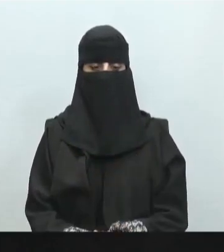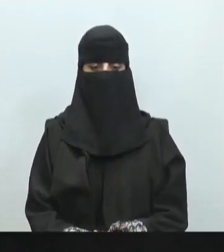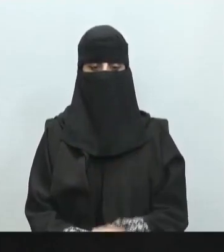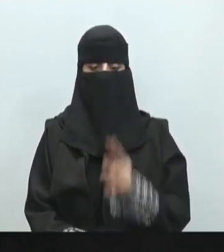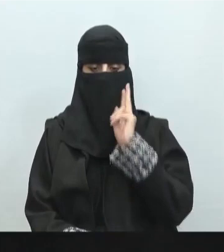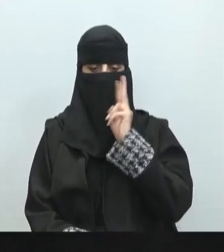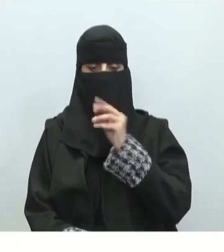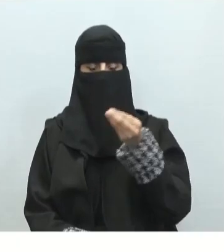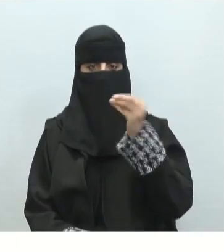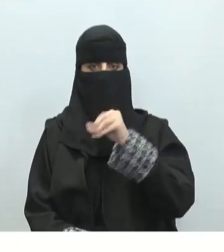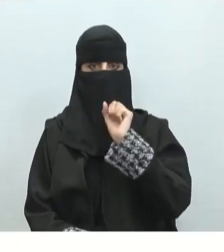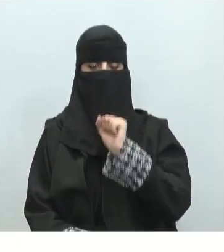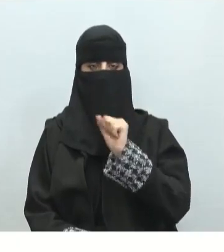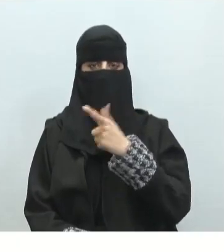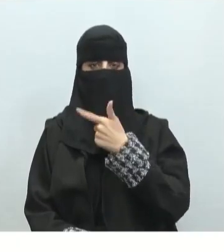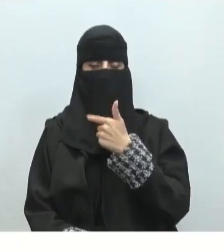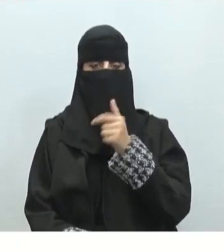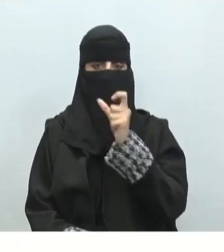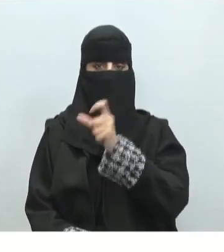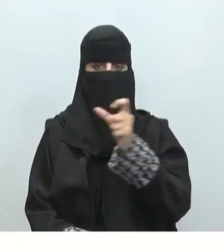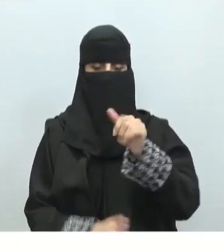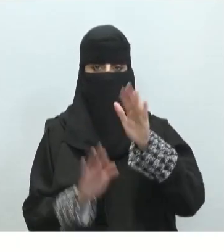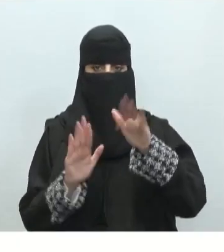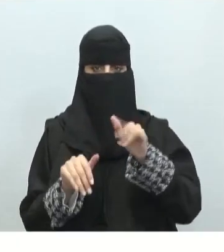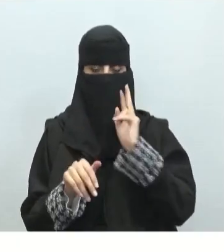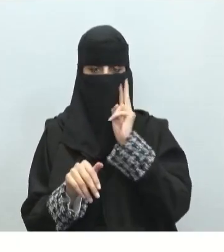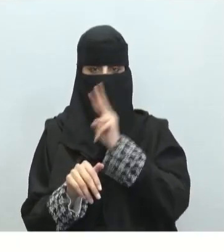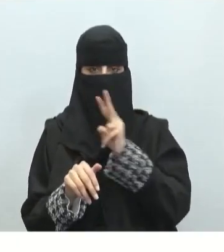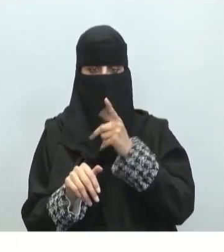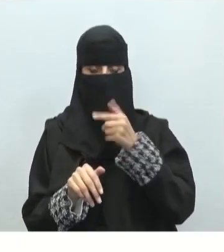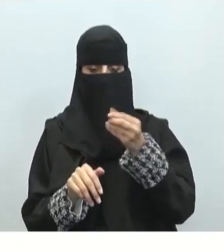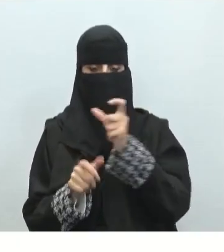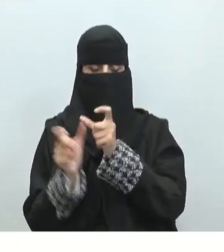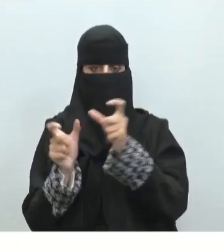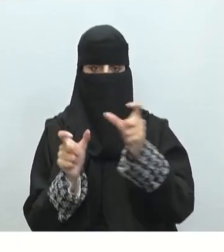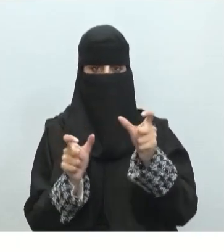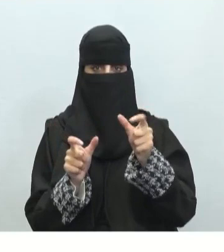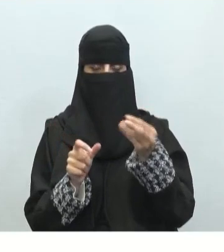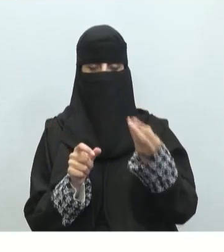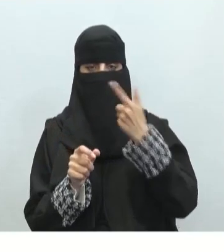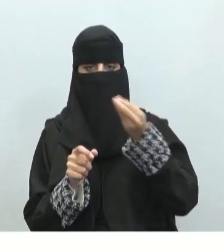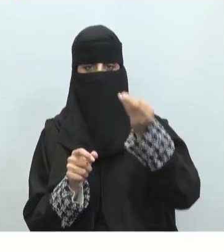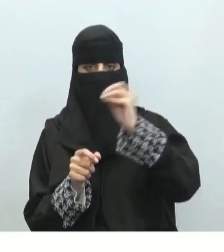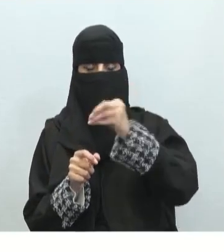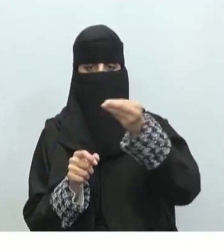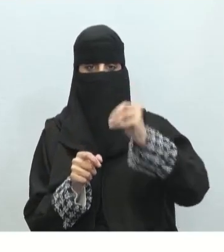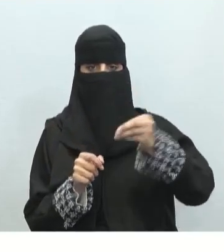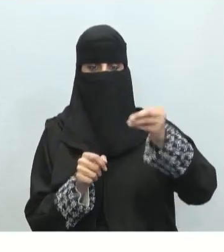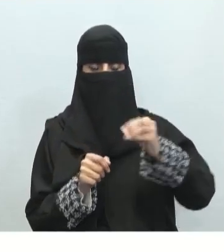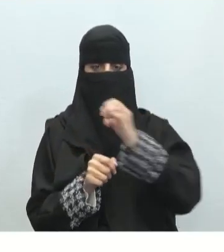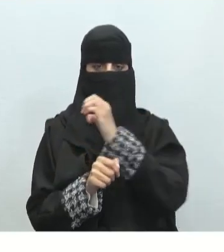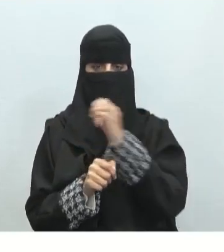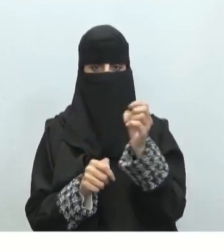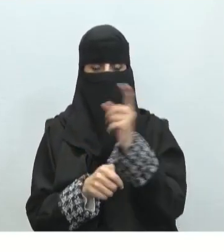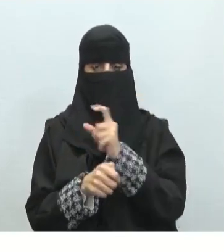اضع الاسماء الاتيه في جمل تكون فيها فاعل اذا هذه الاسماء سوف تكون فاعل ثم